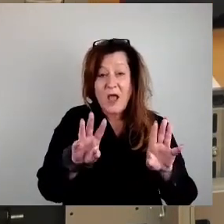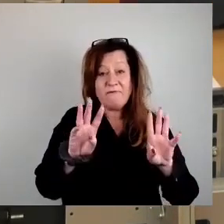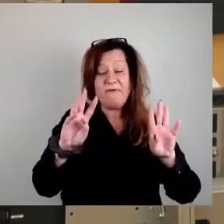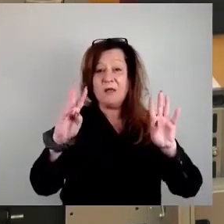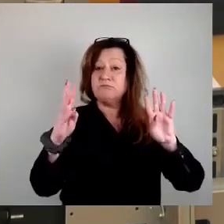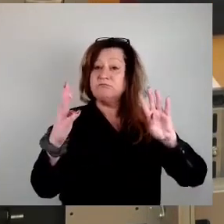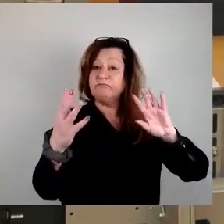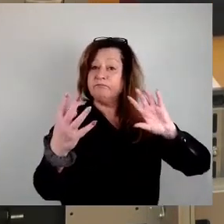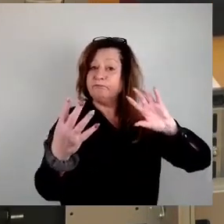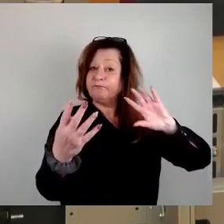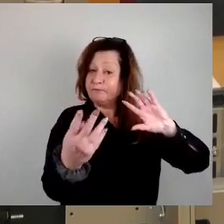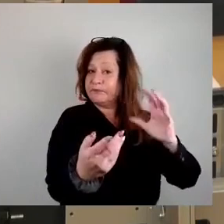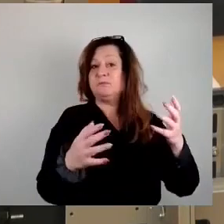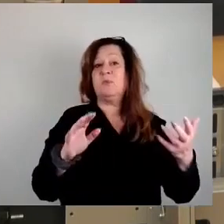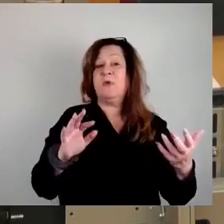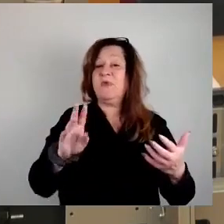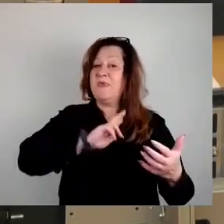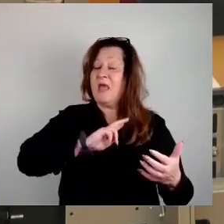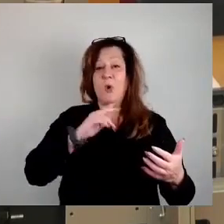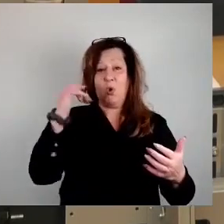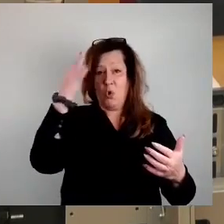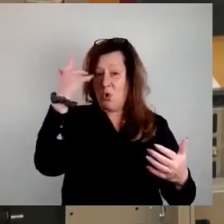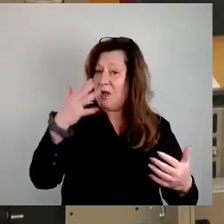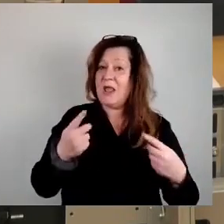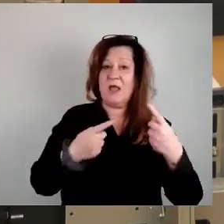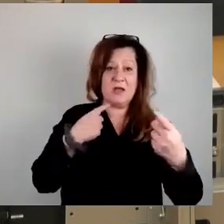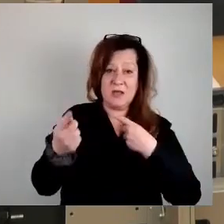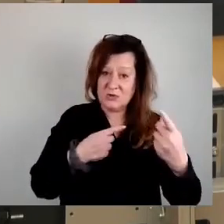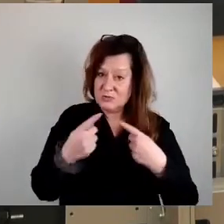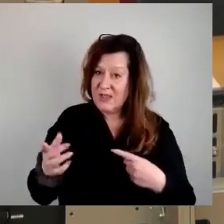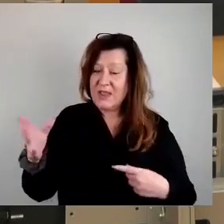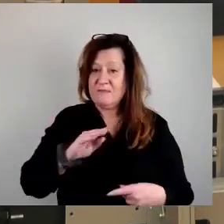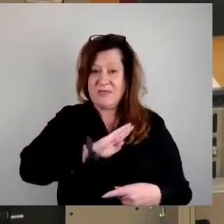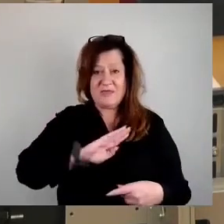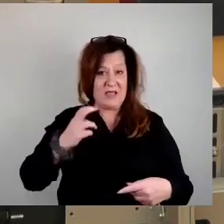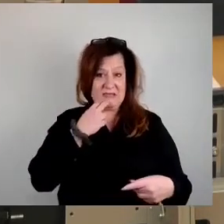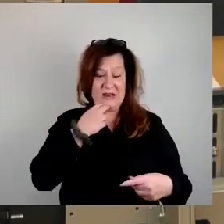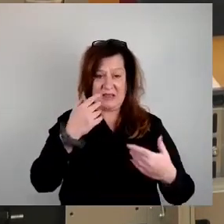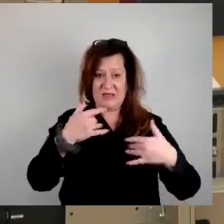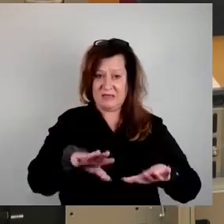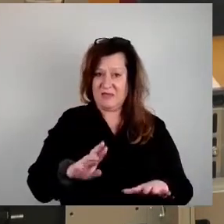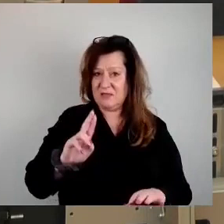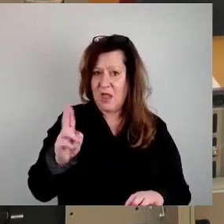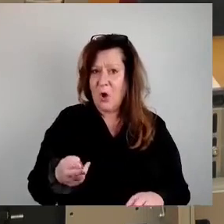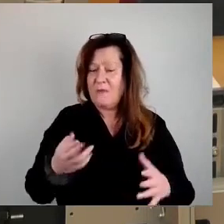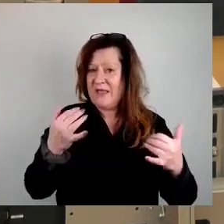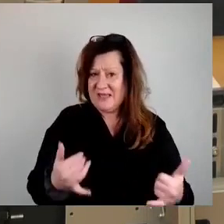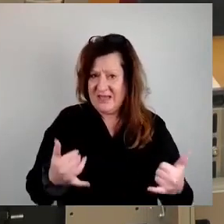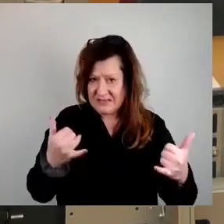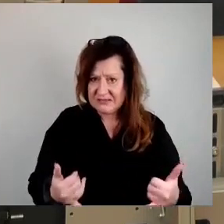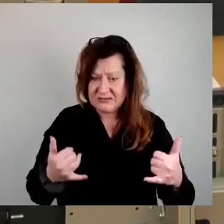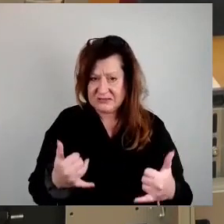Mails bekommen. Wir haben selber nachgedacht. Wir hatten das Gespräch mit der Sachsenenergie. Und deswegen hat sich jetzt sozusagen